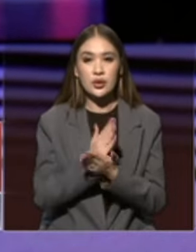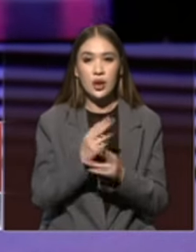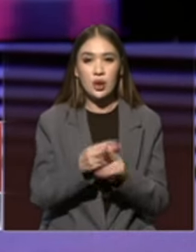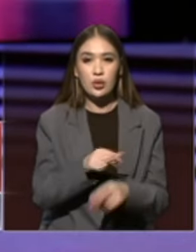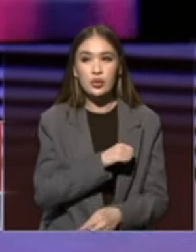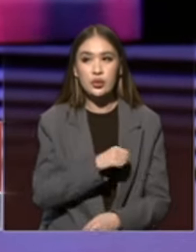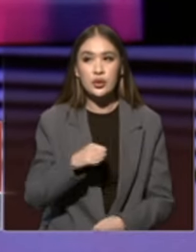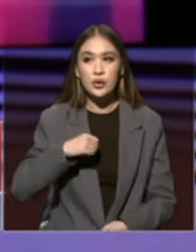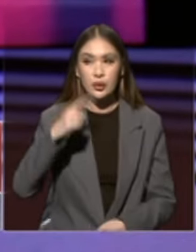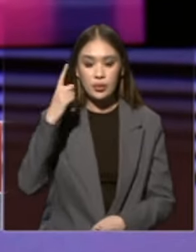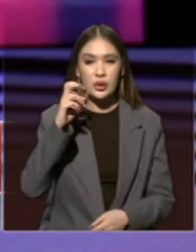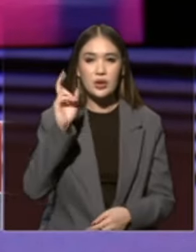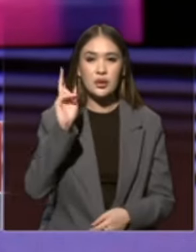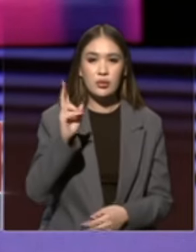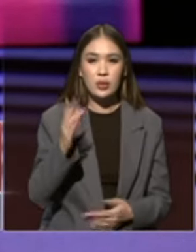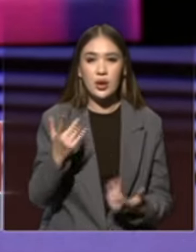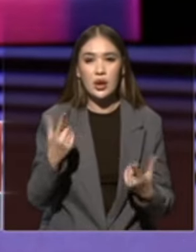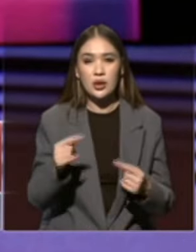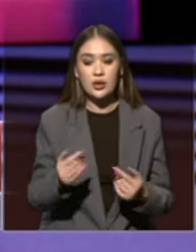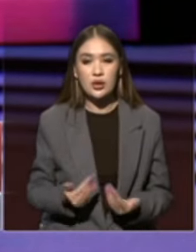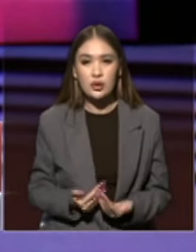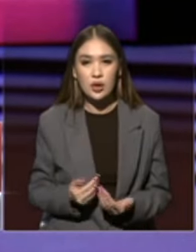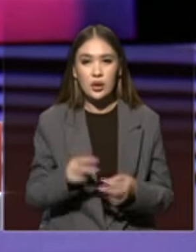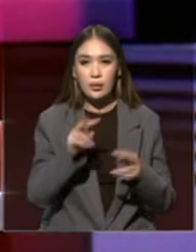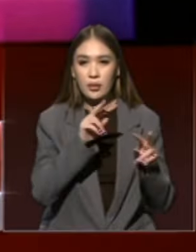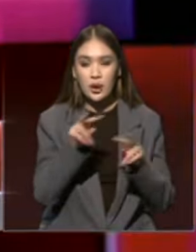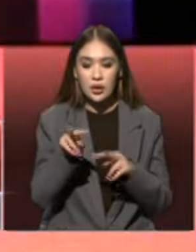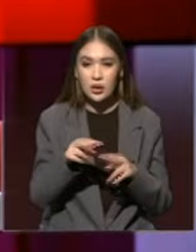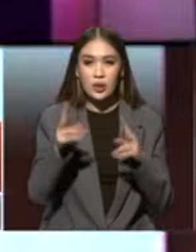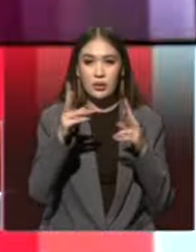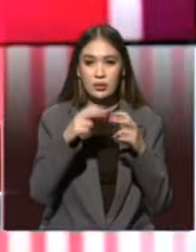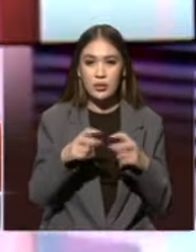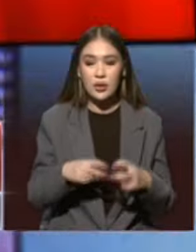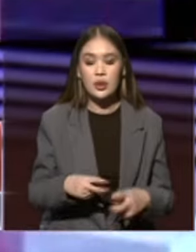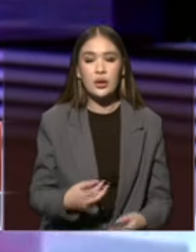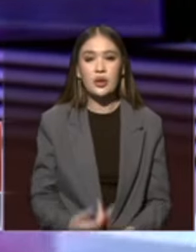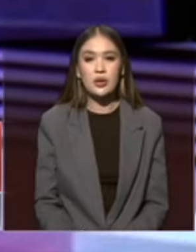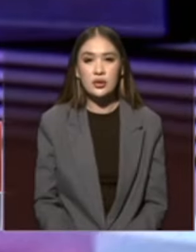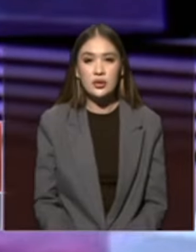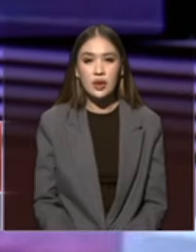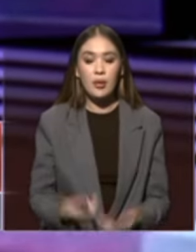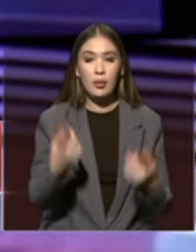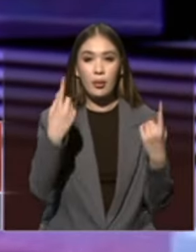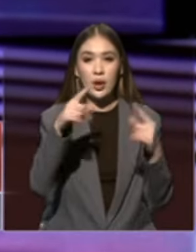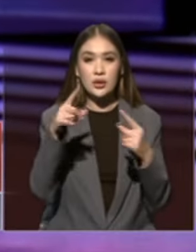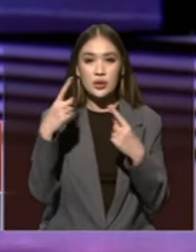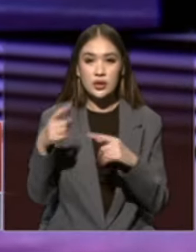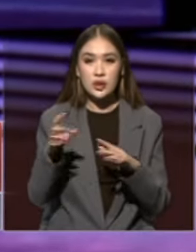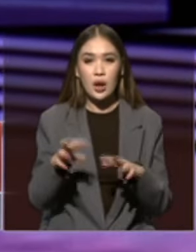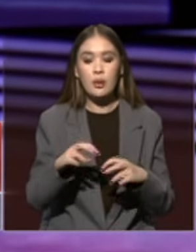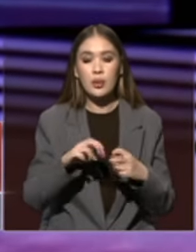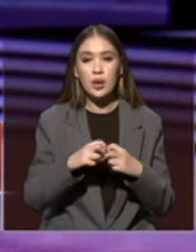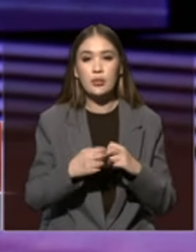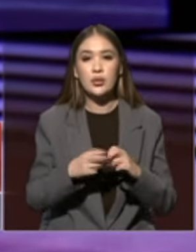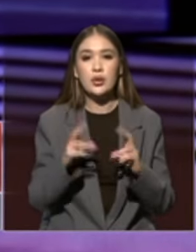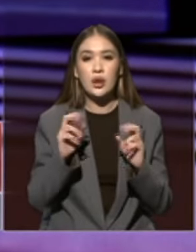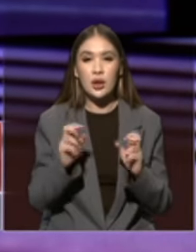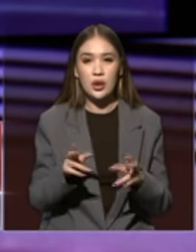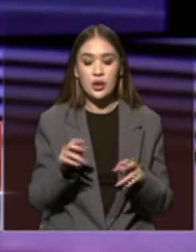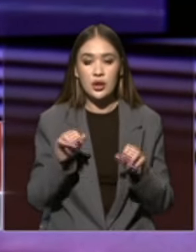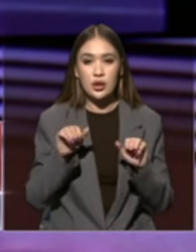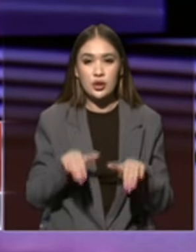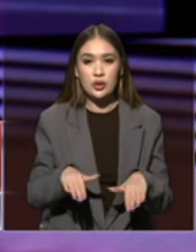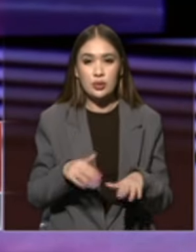біледі, кім қайда тұратынын, өздері бақылайды, қадағалайды. Ал басқа өңірлерде бұл проблема қалай шешіліп жатыр? Кім